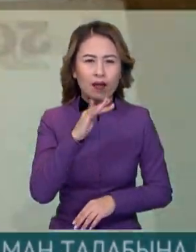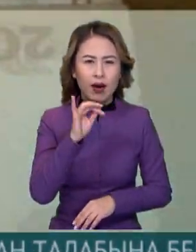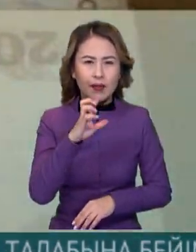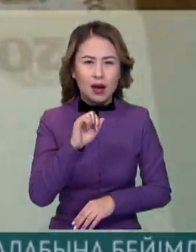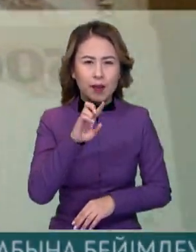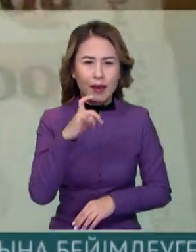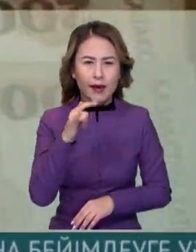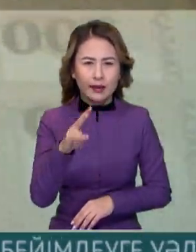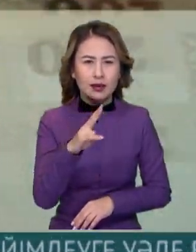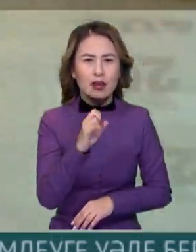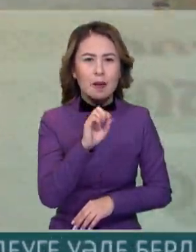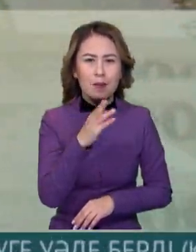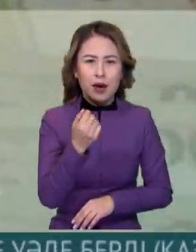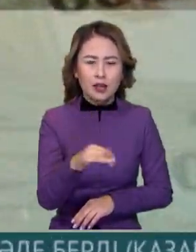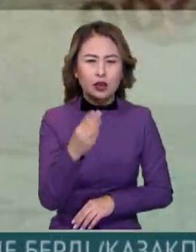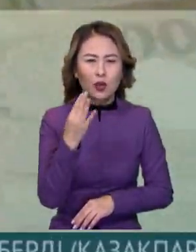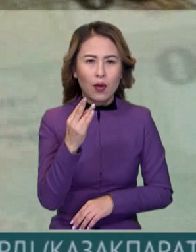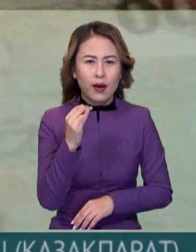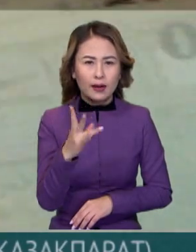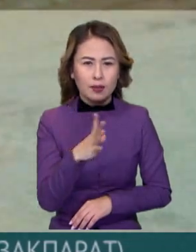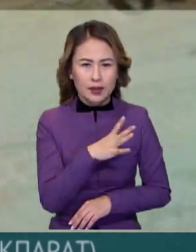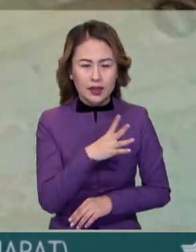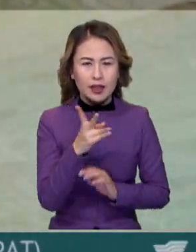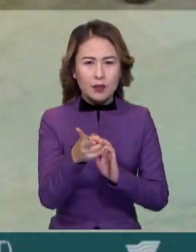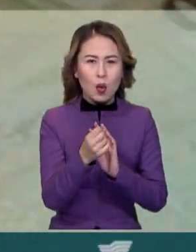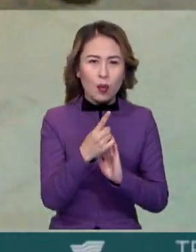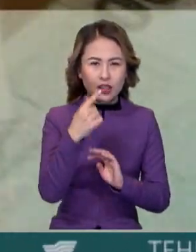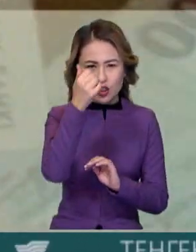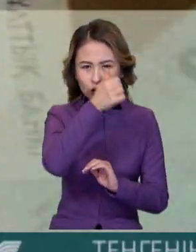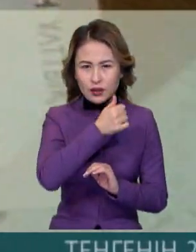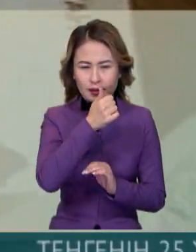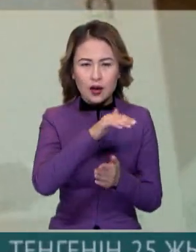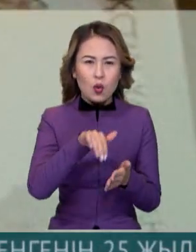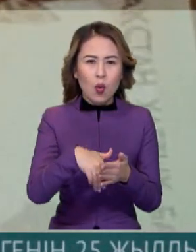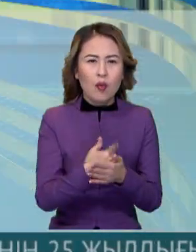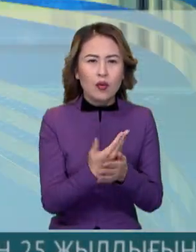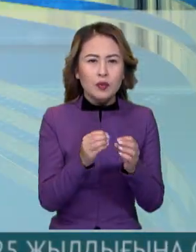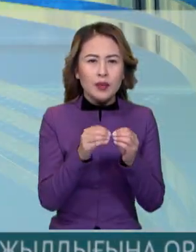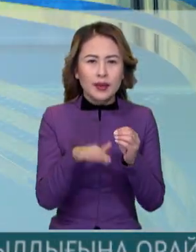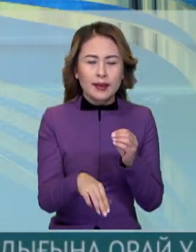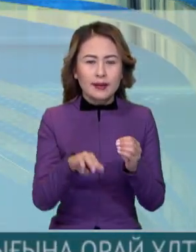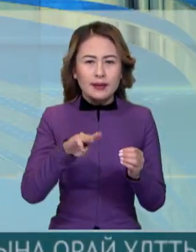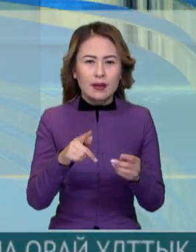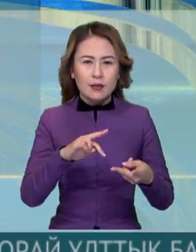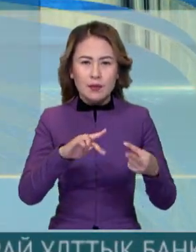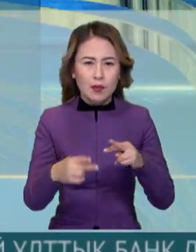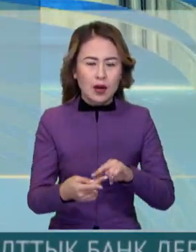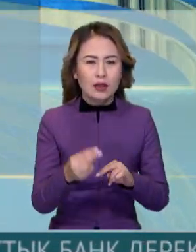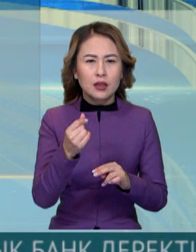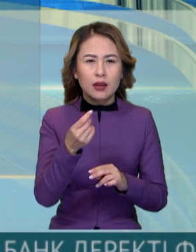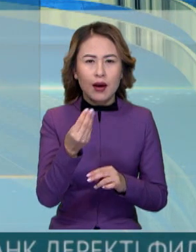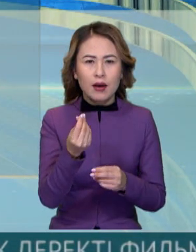Абылайхан, Абай, Шоқан сынды тұлғалар бейнеленді. 2011 жылы жаңартылған 10,000 теңгелік банкноты